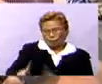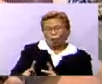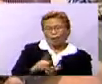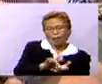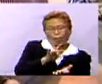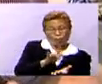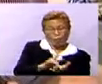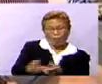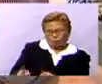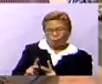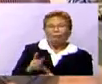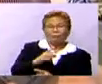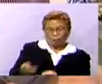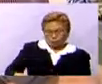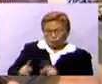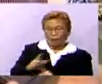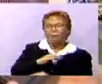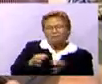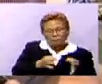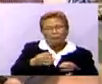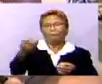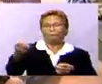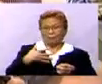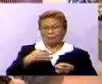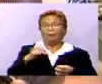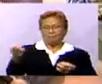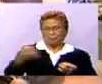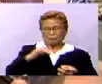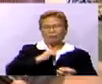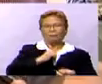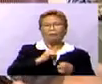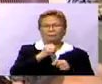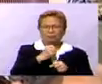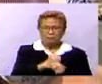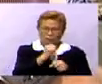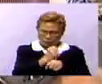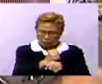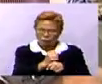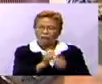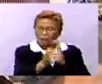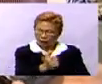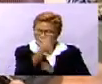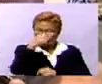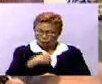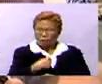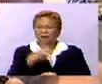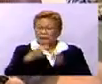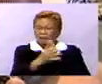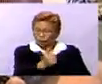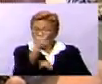dia akan terangkan kepada saya bahawasanya pekerjaan itu sama ada layak atau tak layak untuk diri saya, dan jika layak, dia syorkan